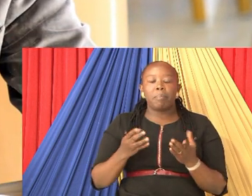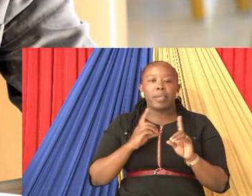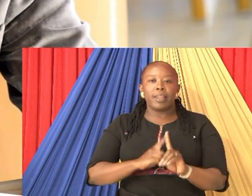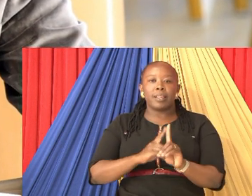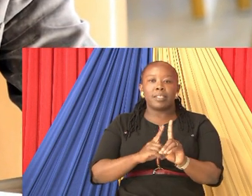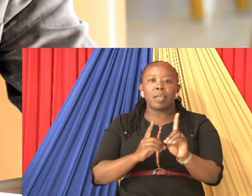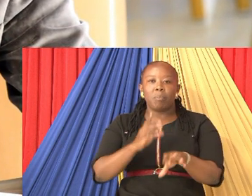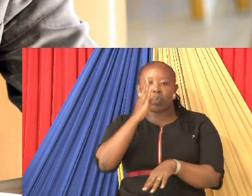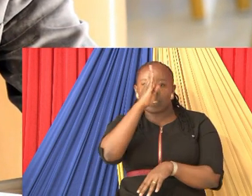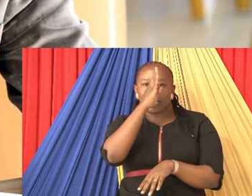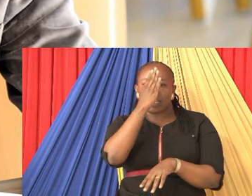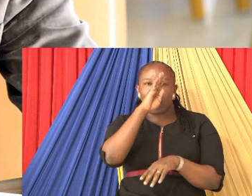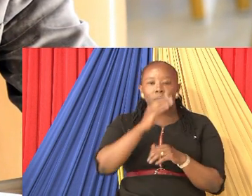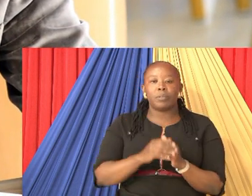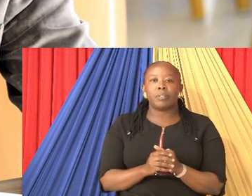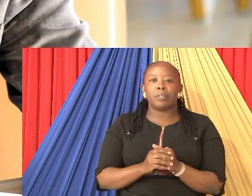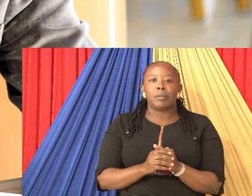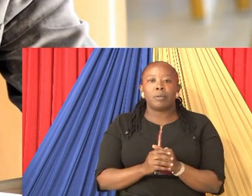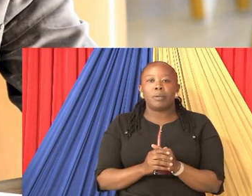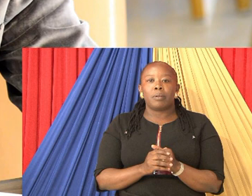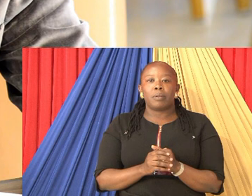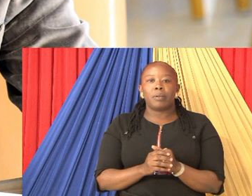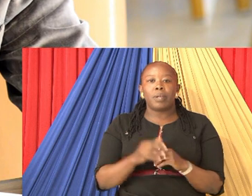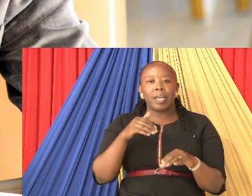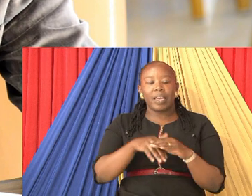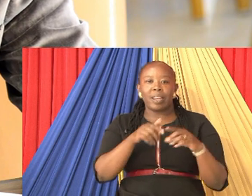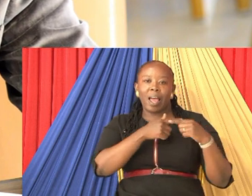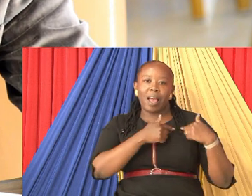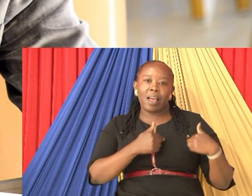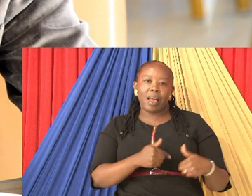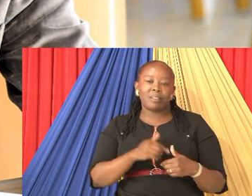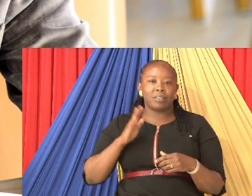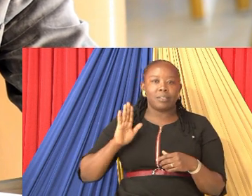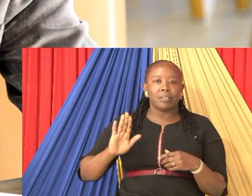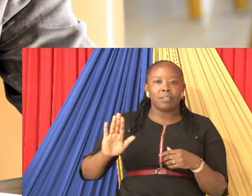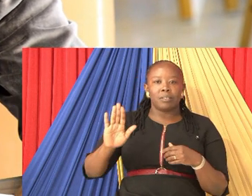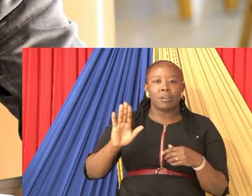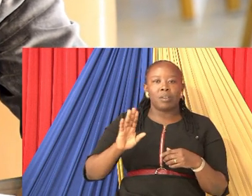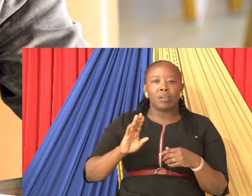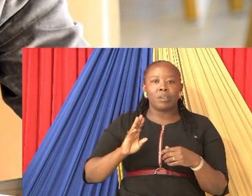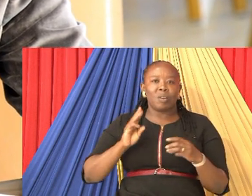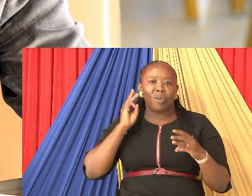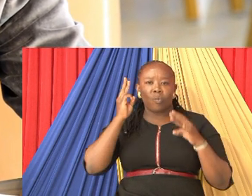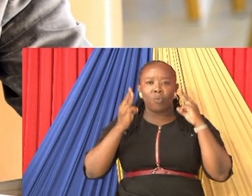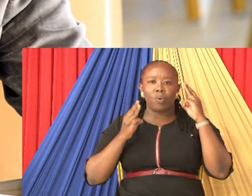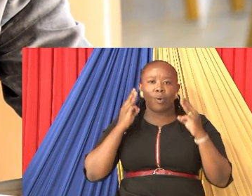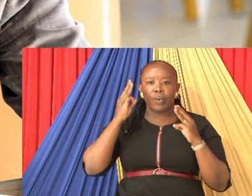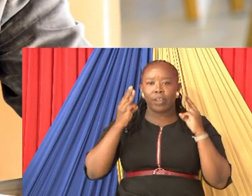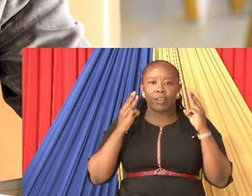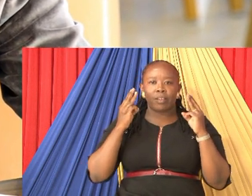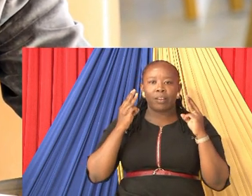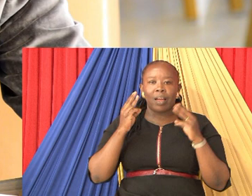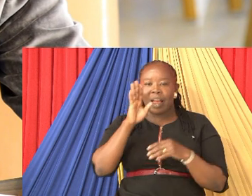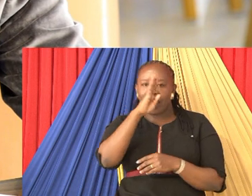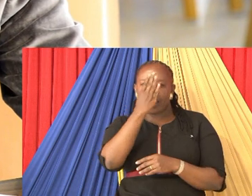wapi? Katika mioyo yao walikuwa wanalalamika. Walikuwa wanafadhaika. No, a heart of thanksgiving